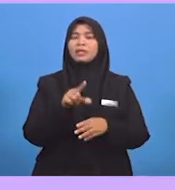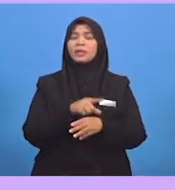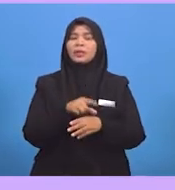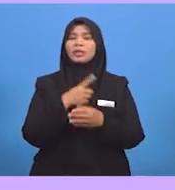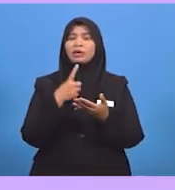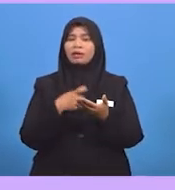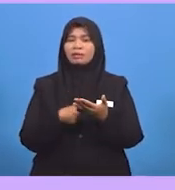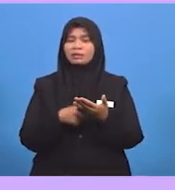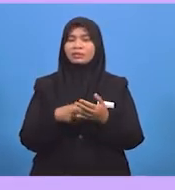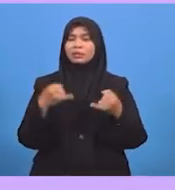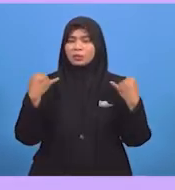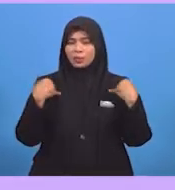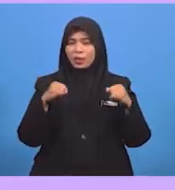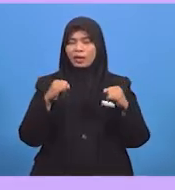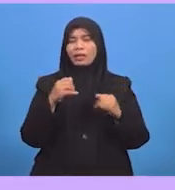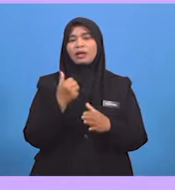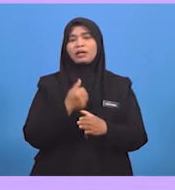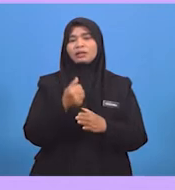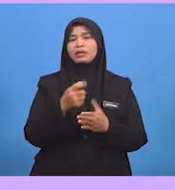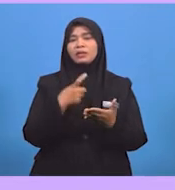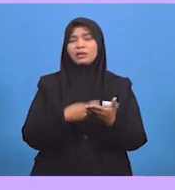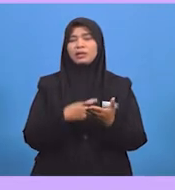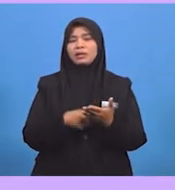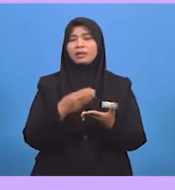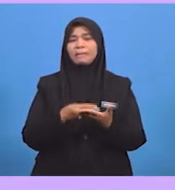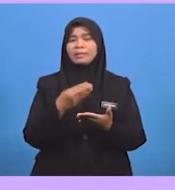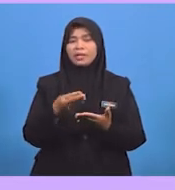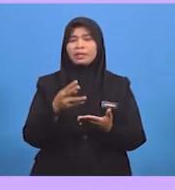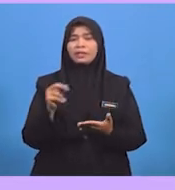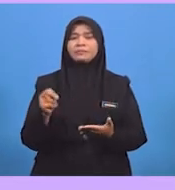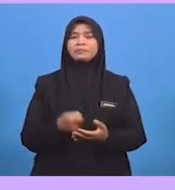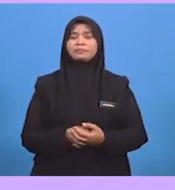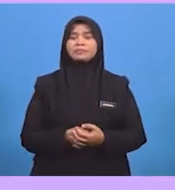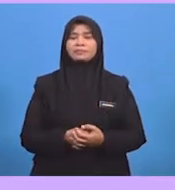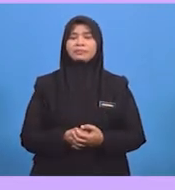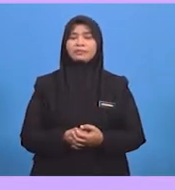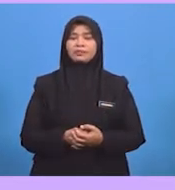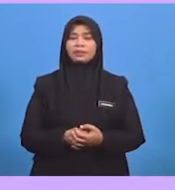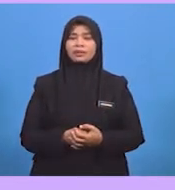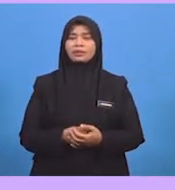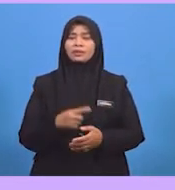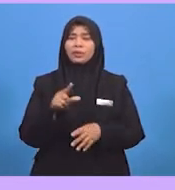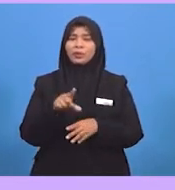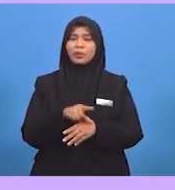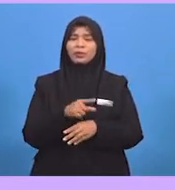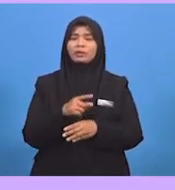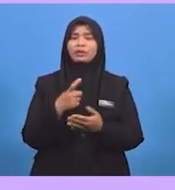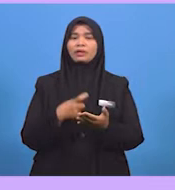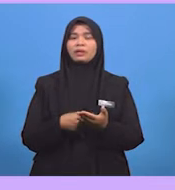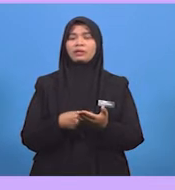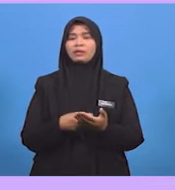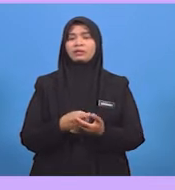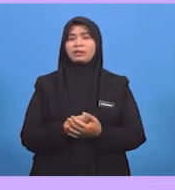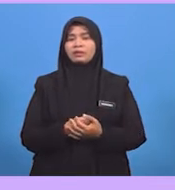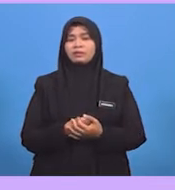harga jualan atau harga belian wang asing. Betul, guna harga jualan wang asing.